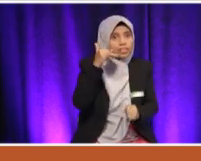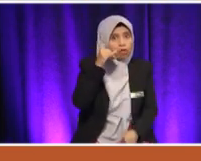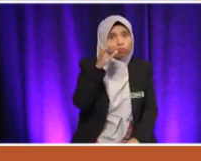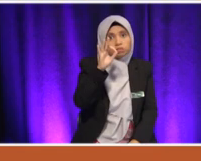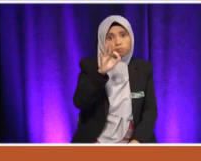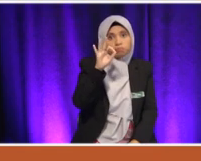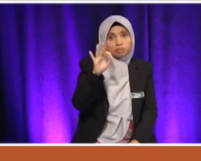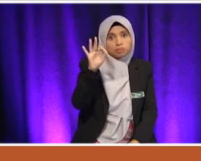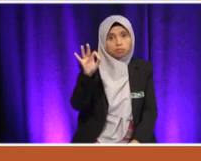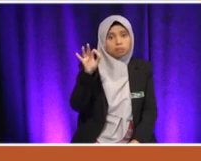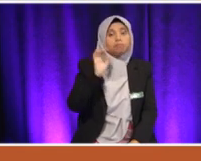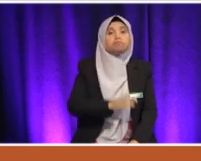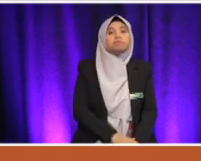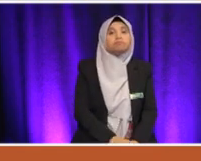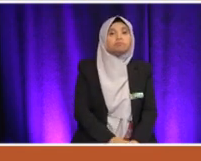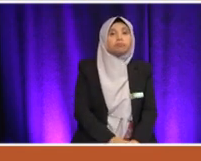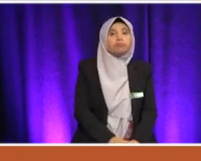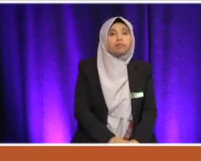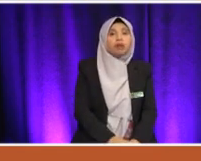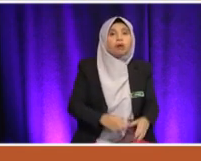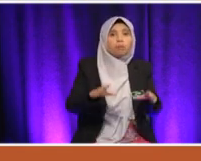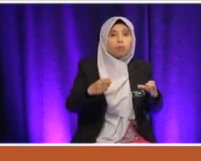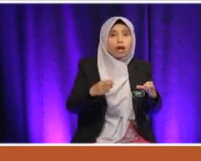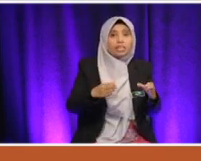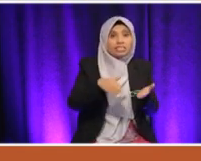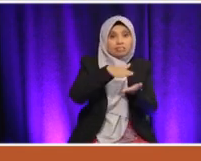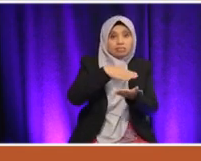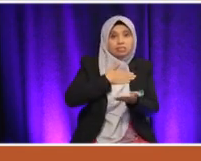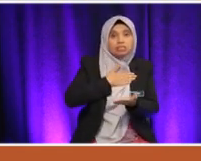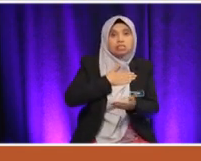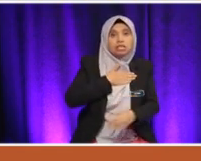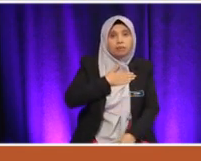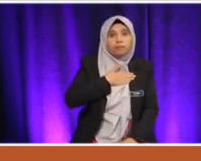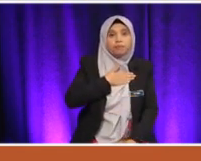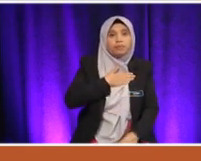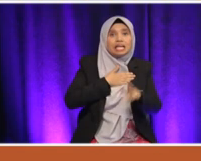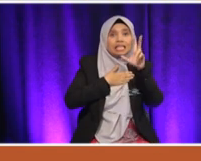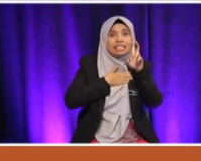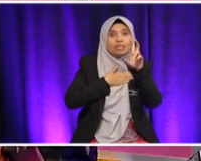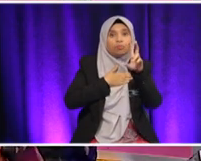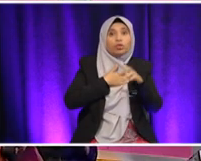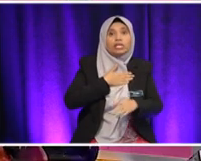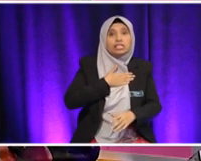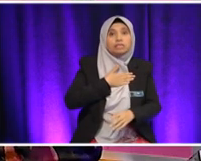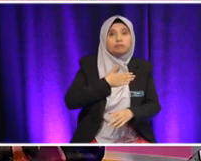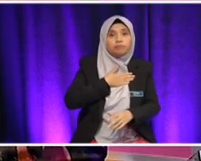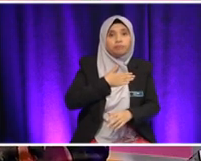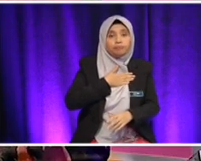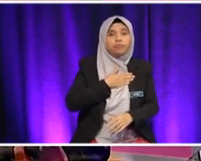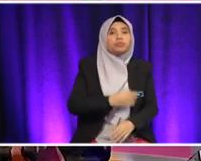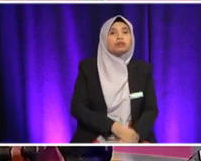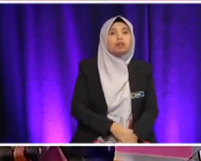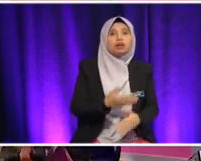999 kemudian lakukan 30 tekanan 100 tekanan kemudian